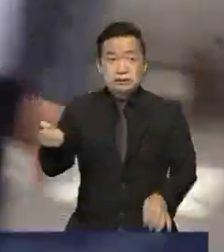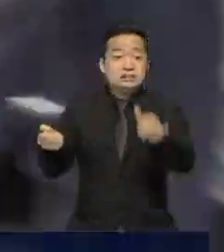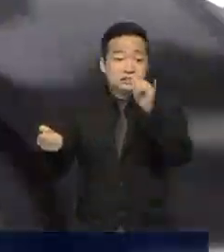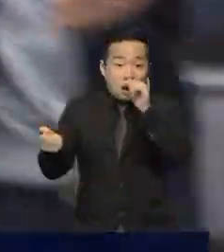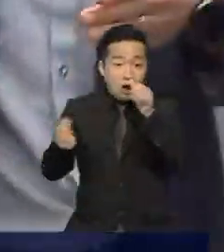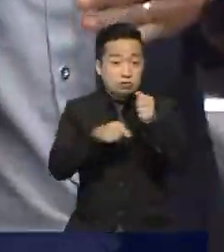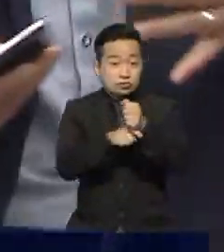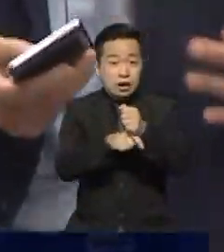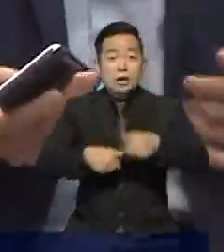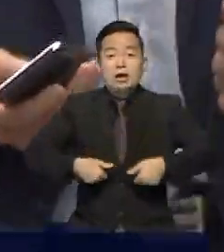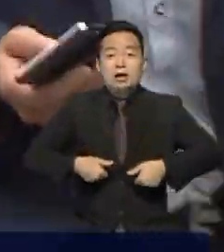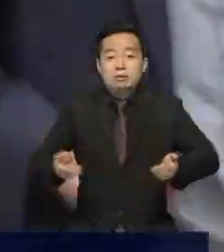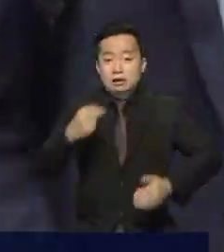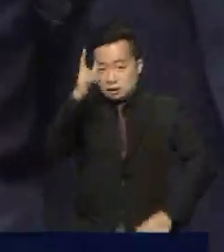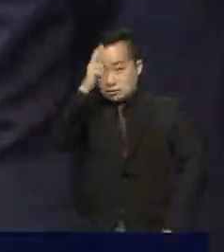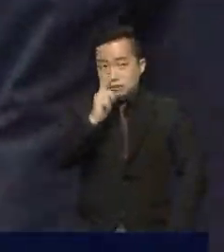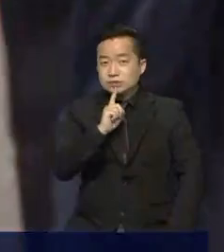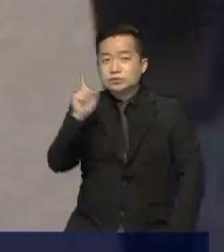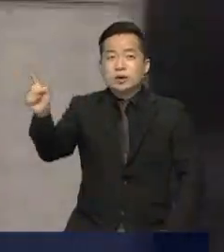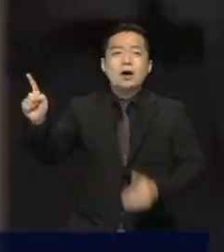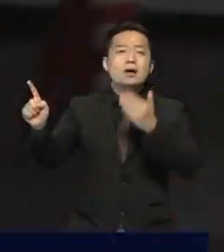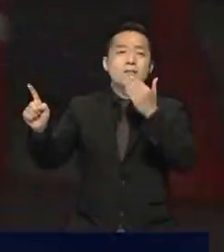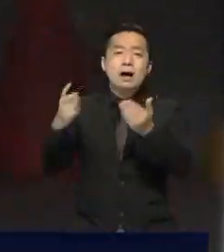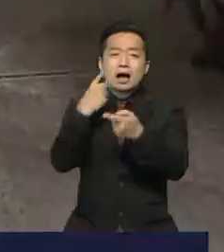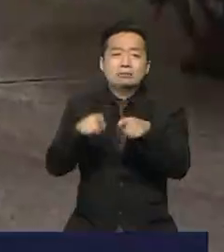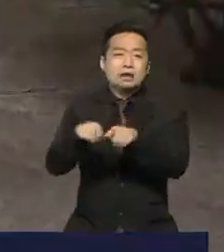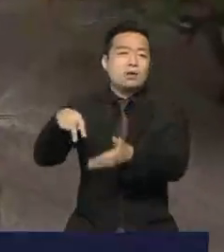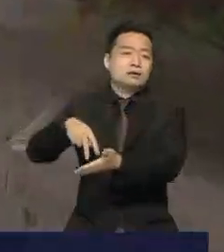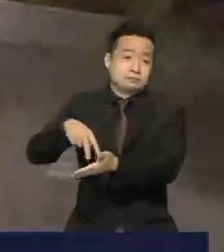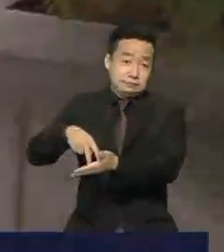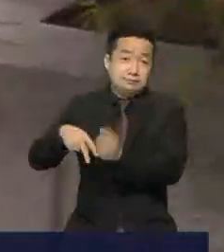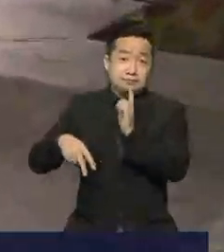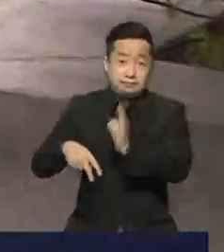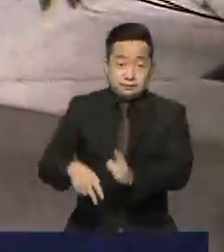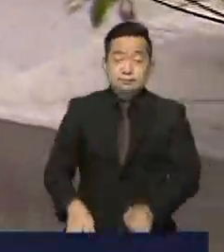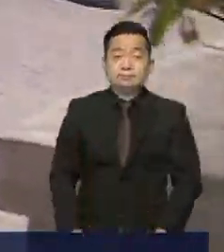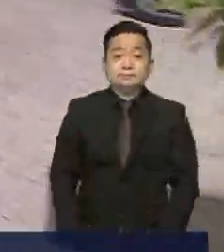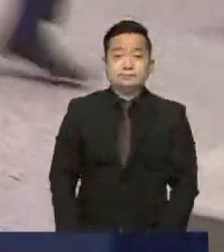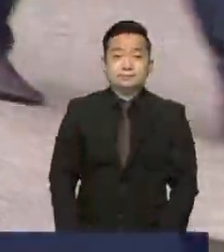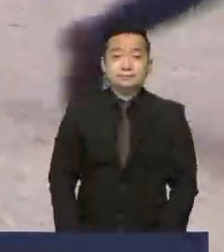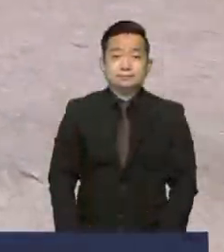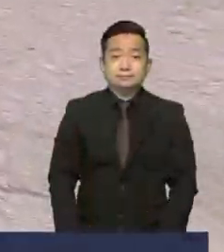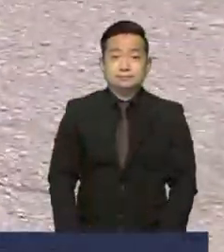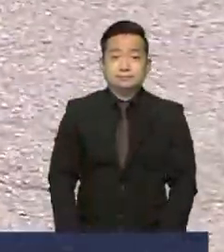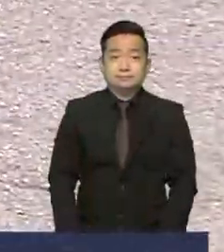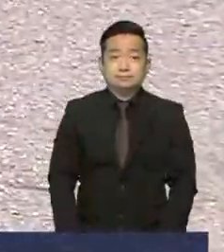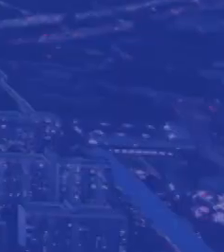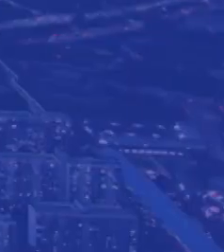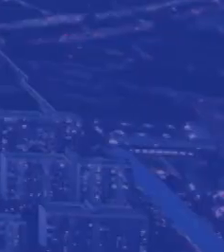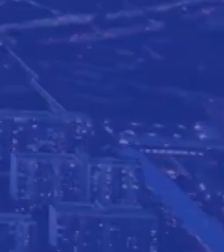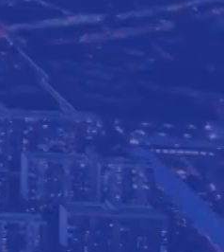없이도 수사 의뢰가 가능하다는 게 감사원의 판단입니다. SBS 배준우입니다.